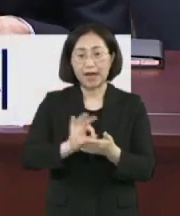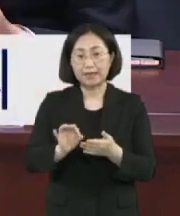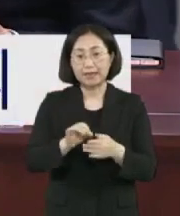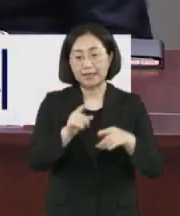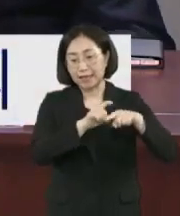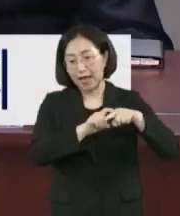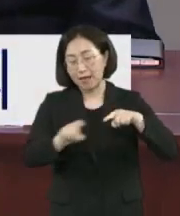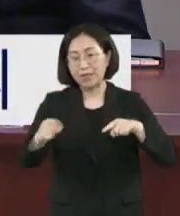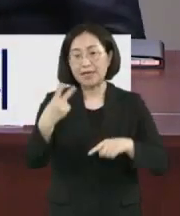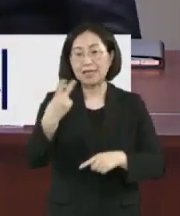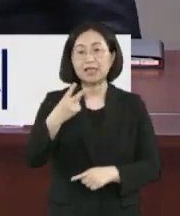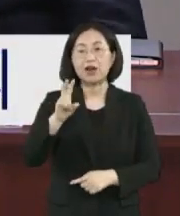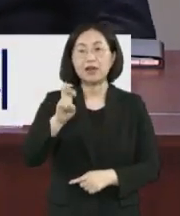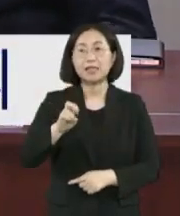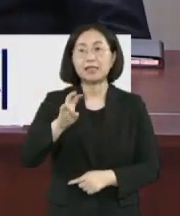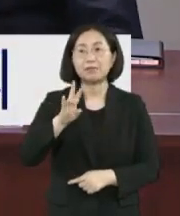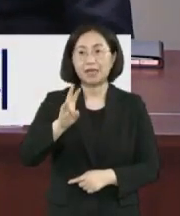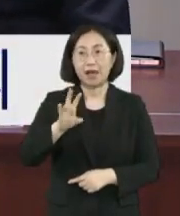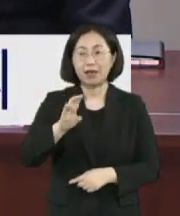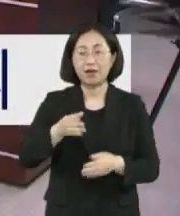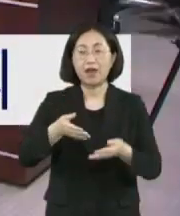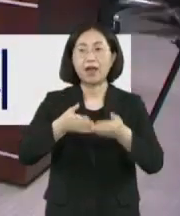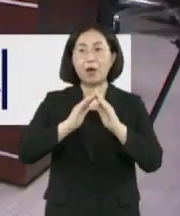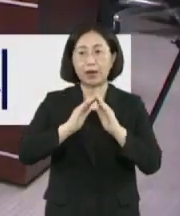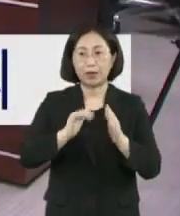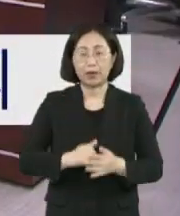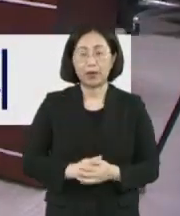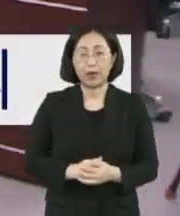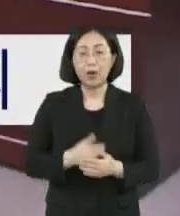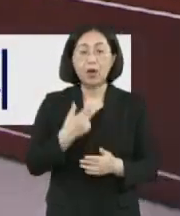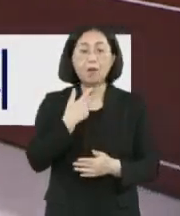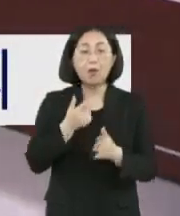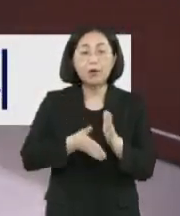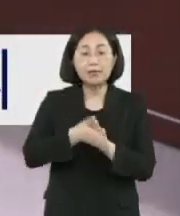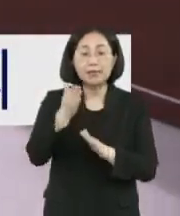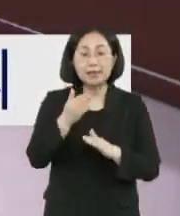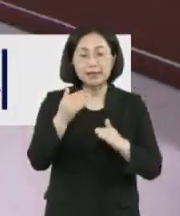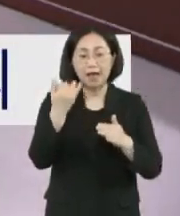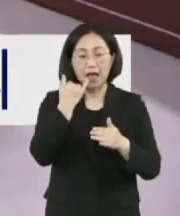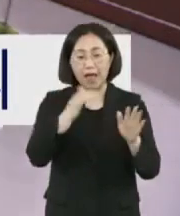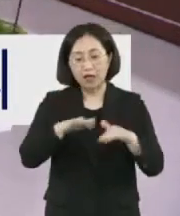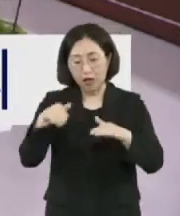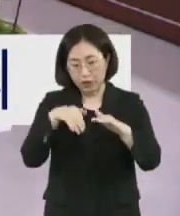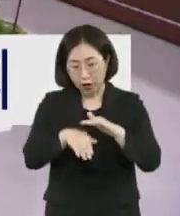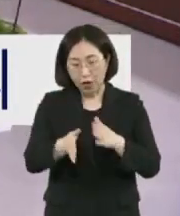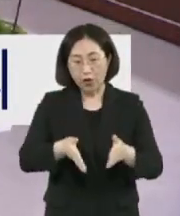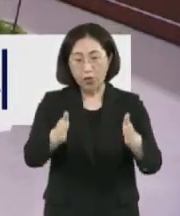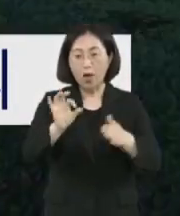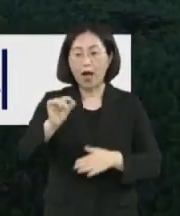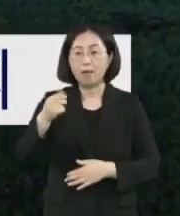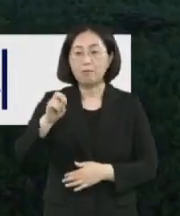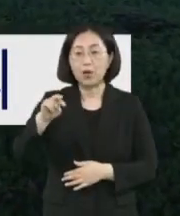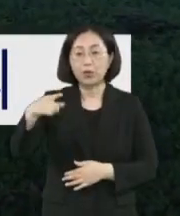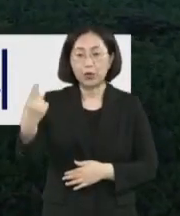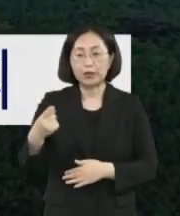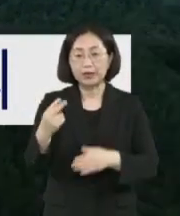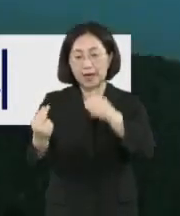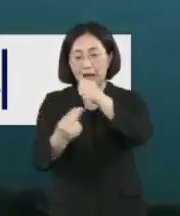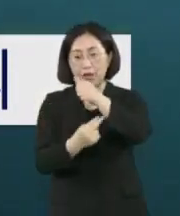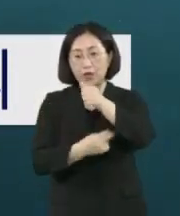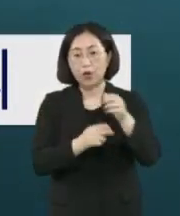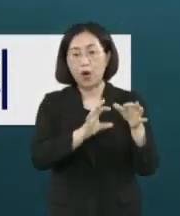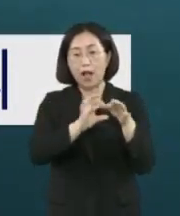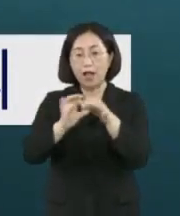케이블카는 2024년에 완공될 계획입니다. 보령시는 해저 터널과 함께 안면도와는 해상 교량으로